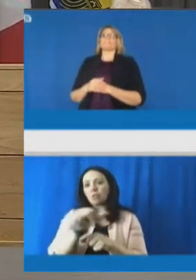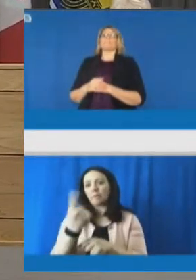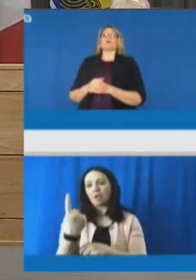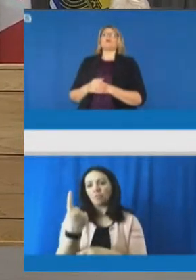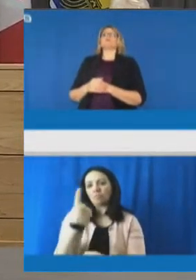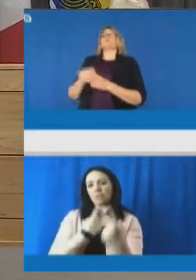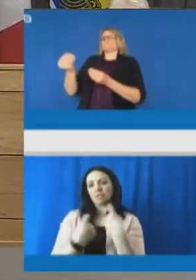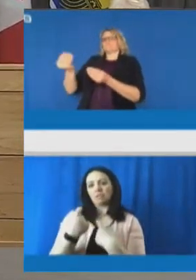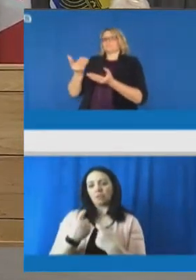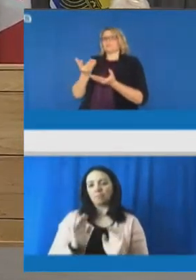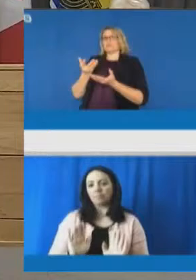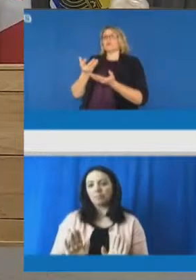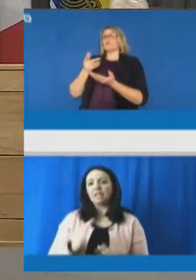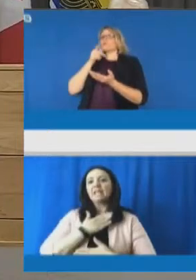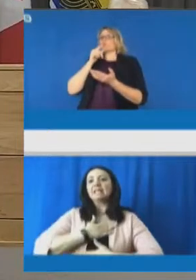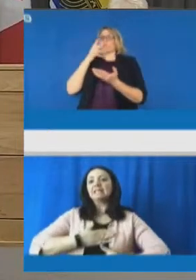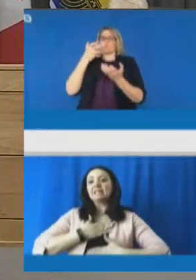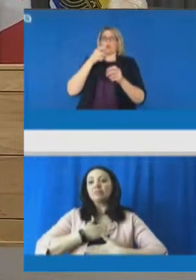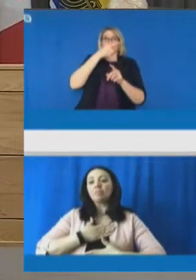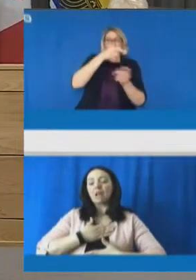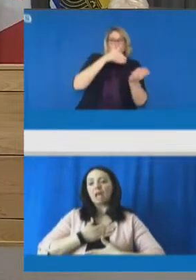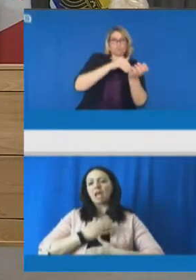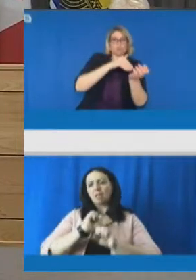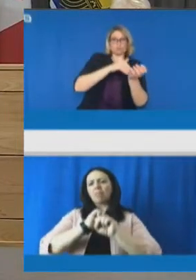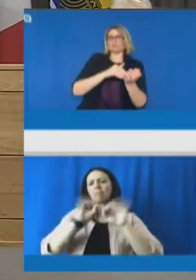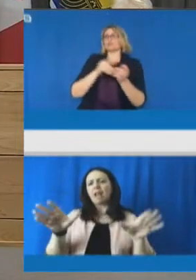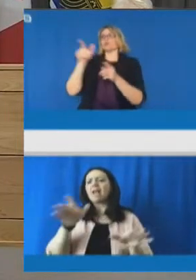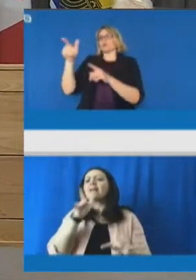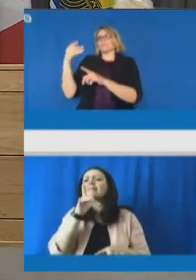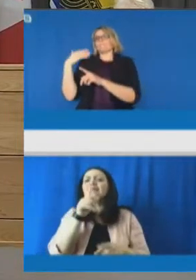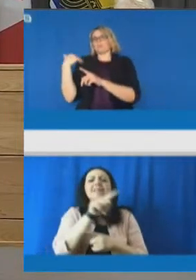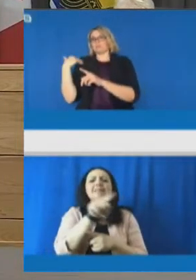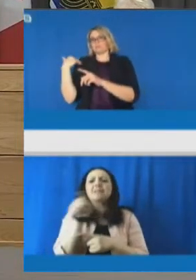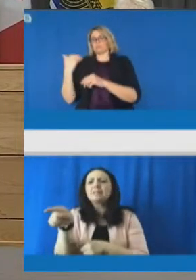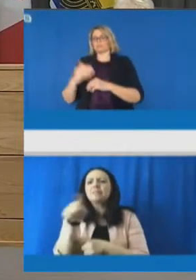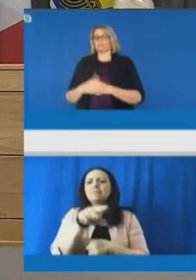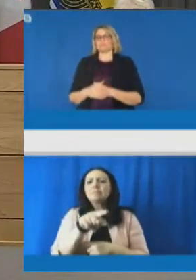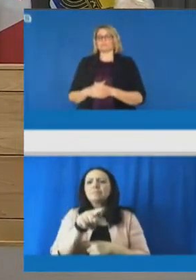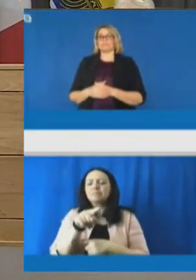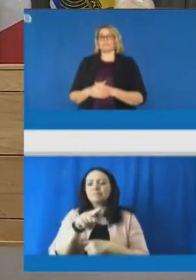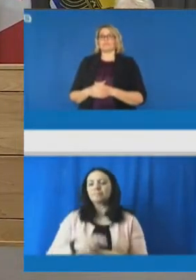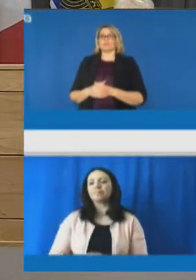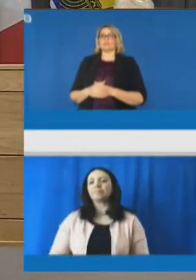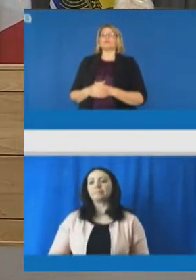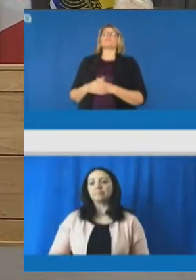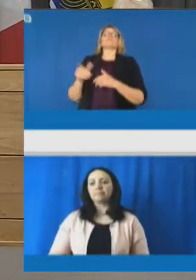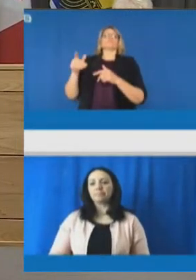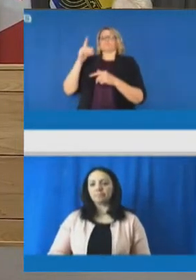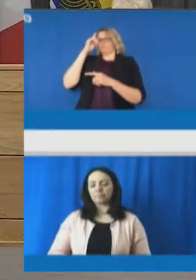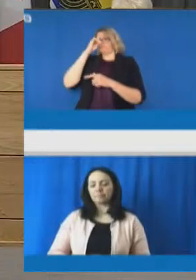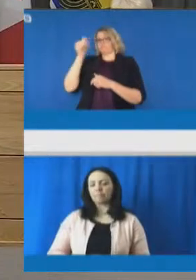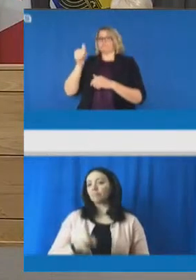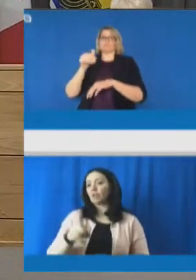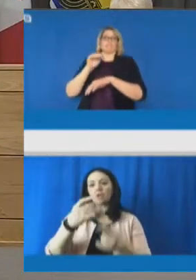votre choix. Chaque journaliste aura une question. Pourriez-vous, s'il vous plaît,